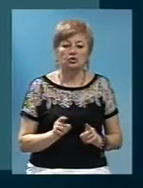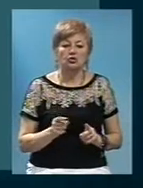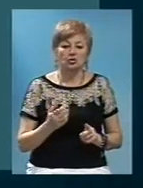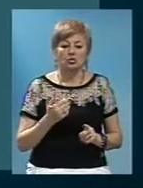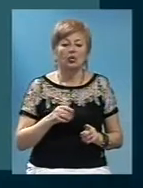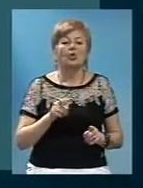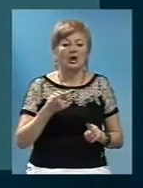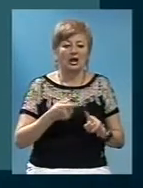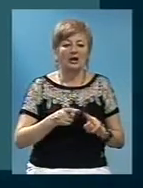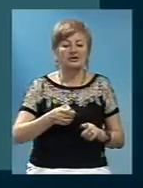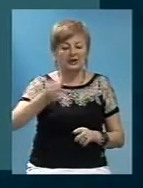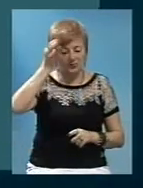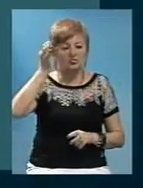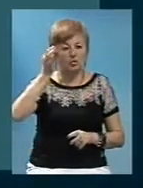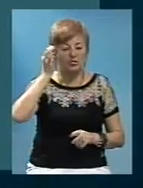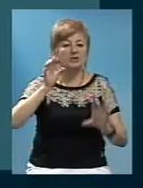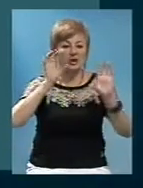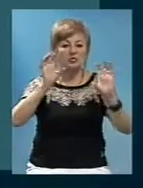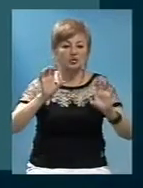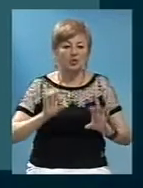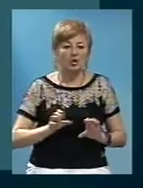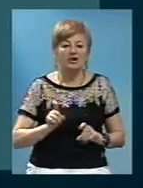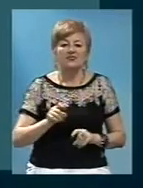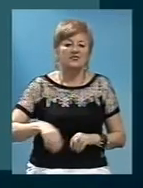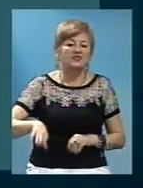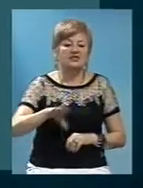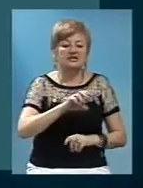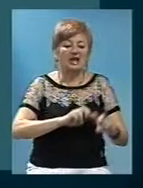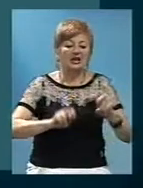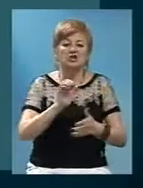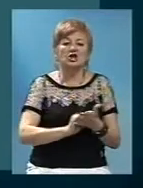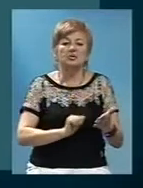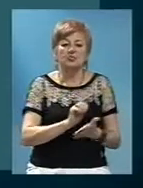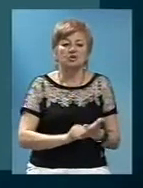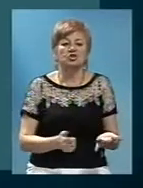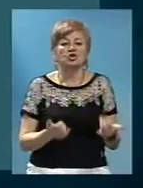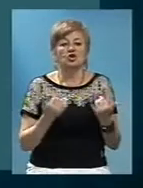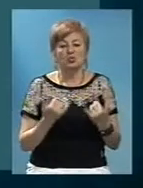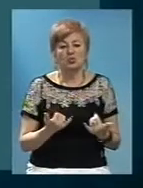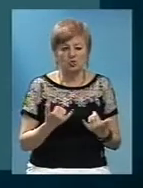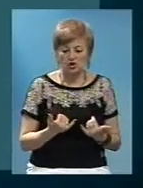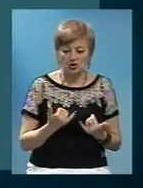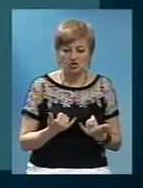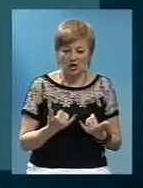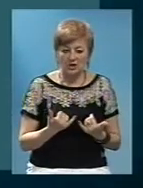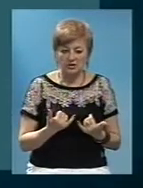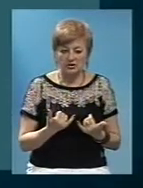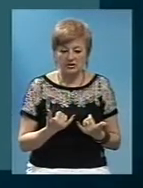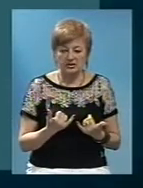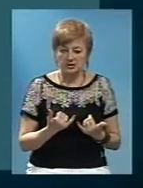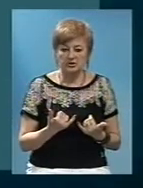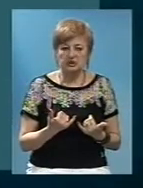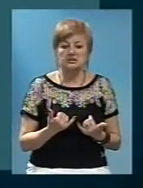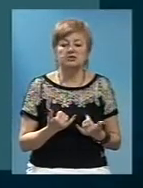про цей декрет. Світ шукає причини сучасного тероризму у